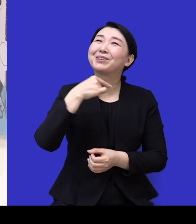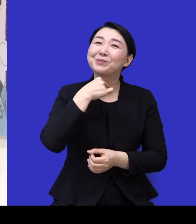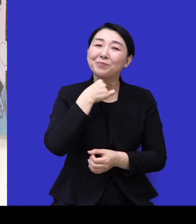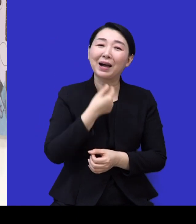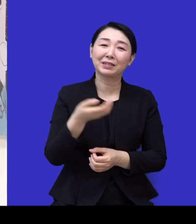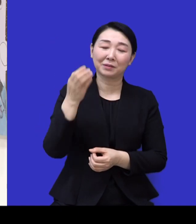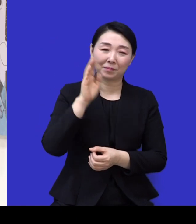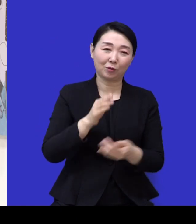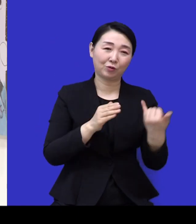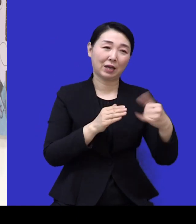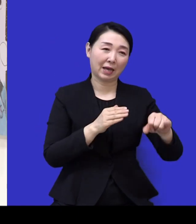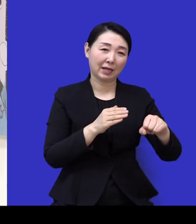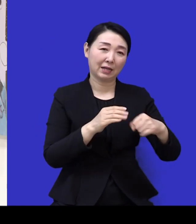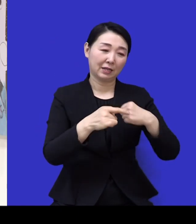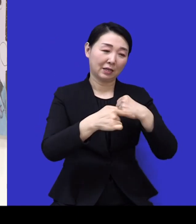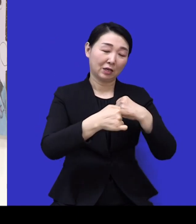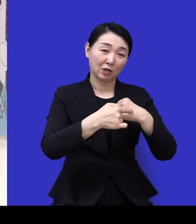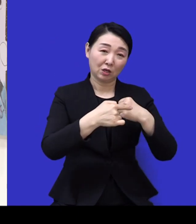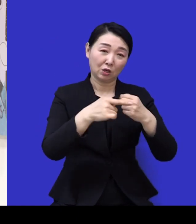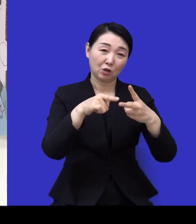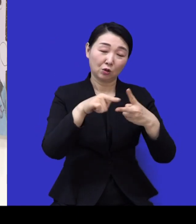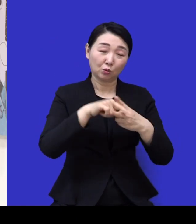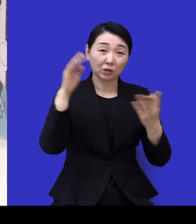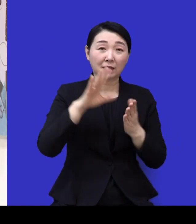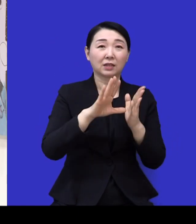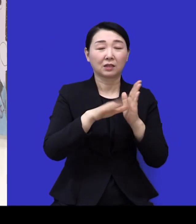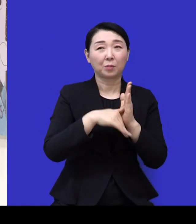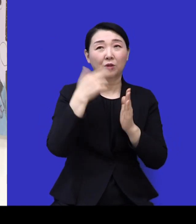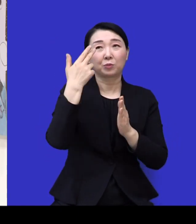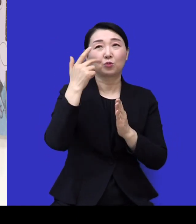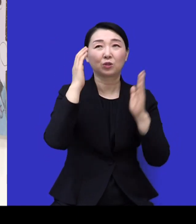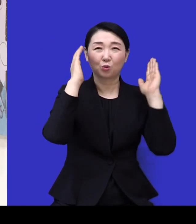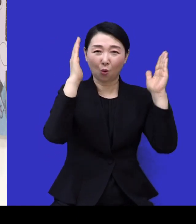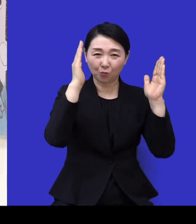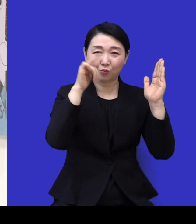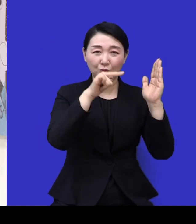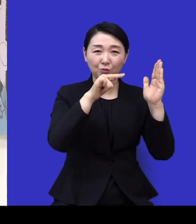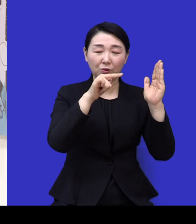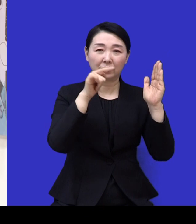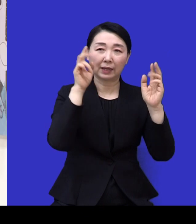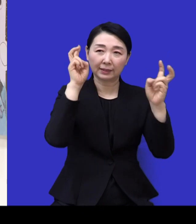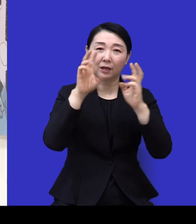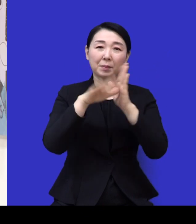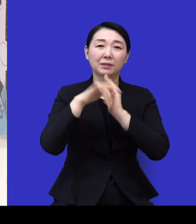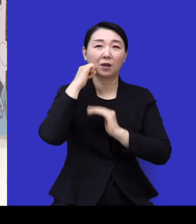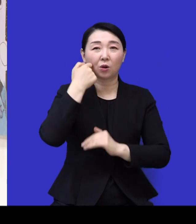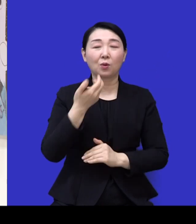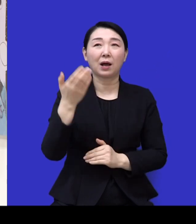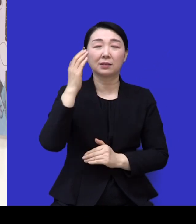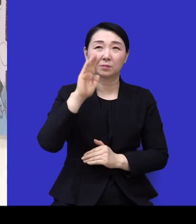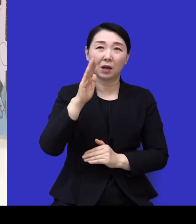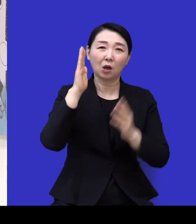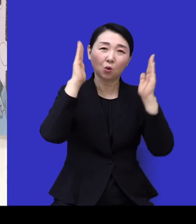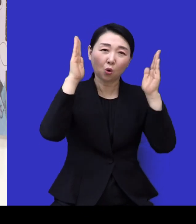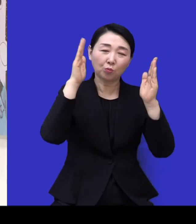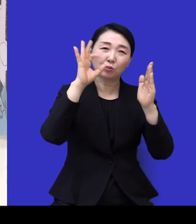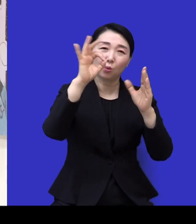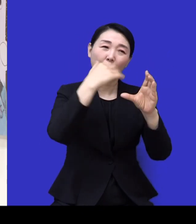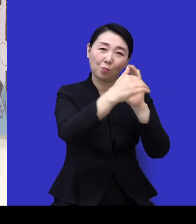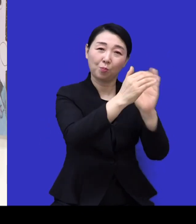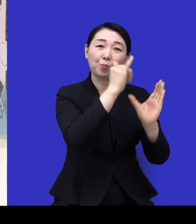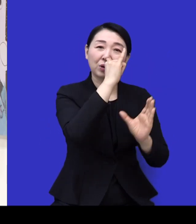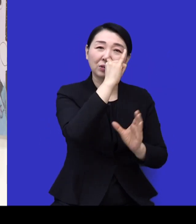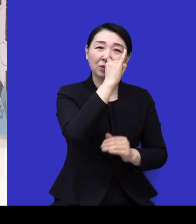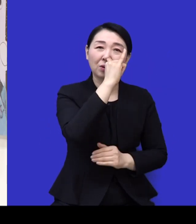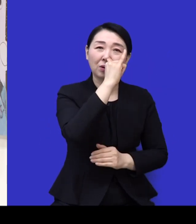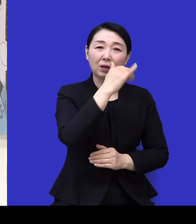제가 초등학교 때부터 미국에서 유학을 했습니다. 큰 예. 아이가. 근데 사업할 때는 뭐 어렵지만 이렇게 유학 자금을 보내는데 네. 아까 말씀해 주신 대로